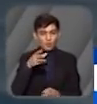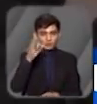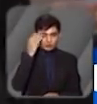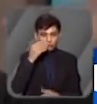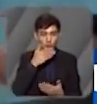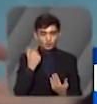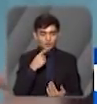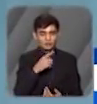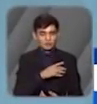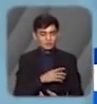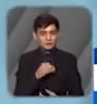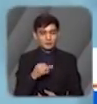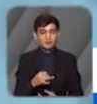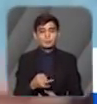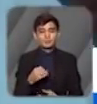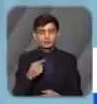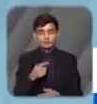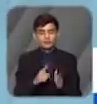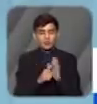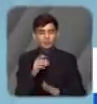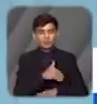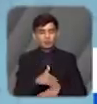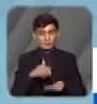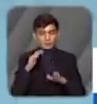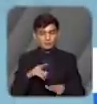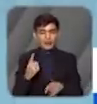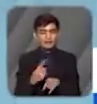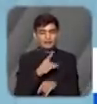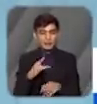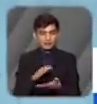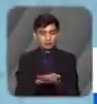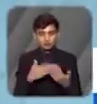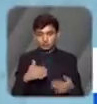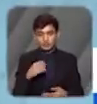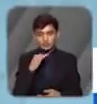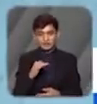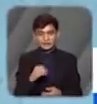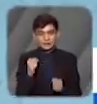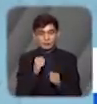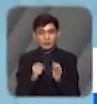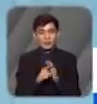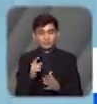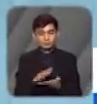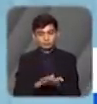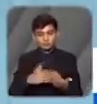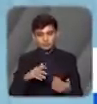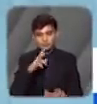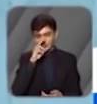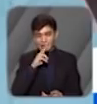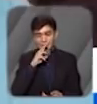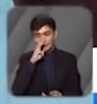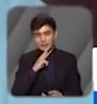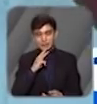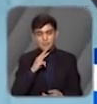сияқты дейді. Көшедегі қарды биылғы қыста бірақ рет шығарды. Оның өзі қыс басталған кезде 2 ай бұрын. Сол